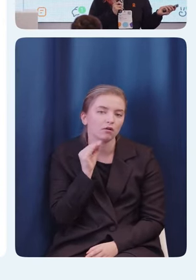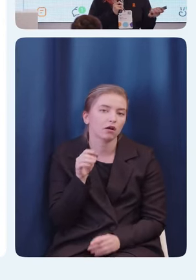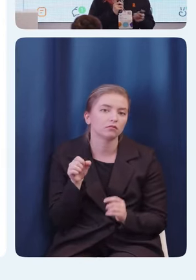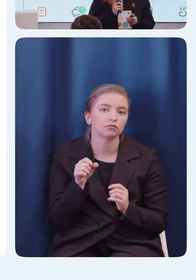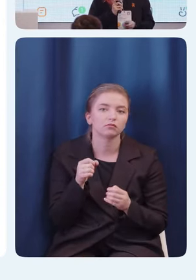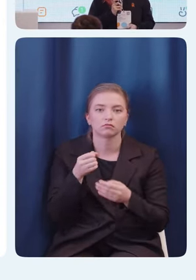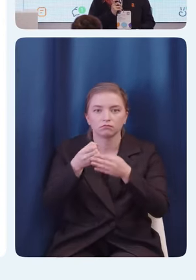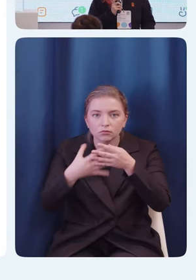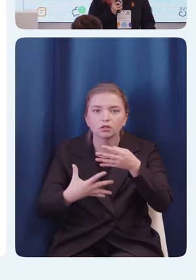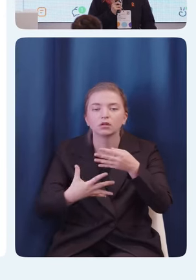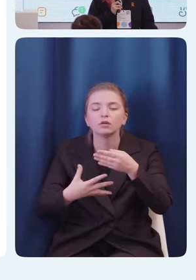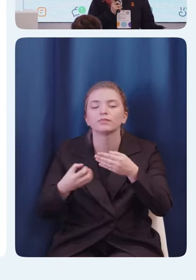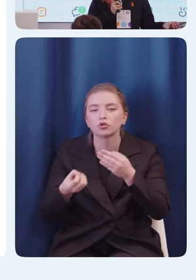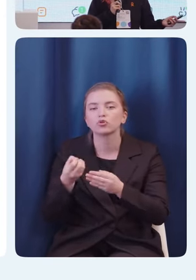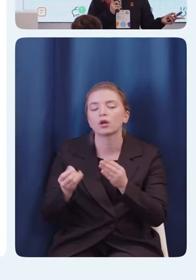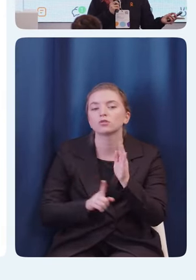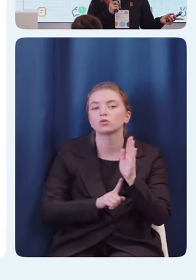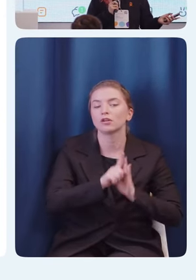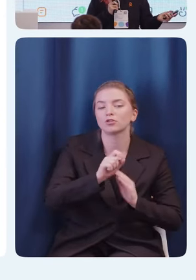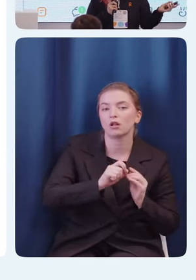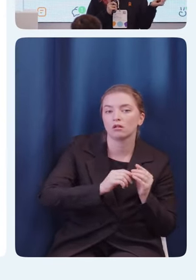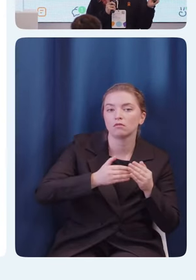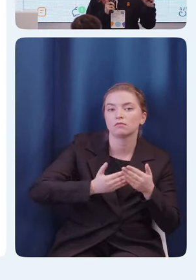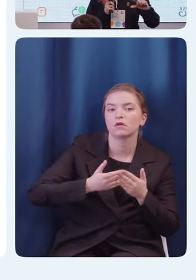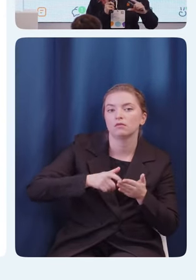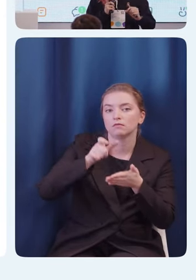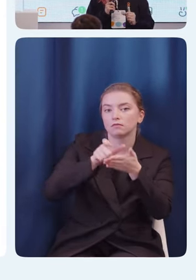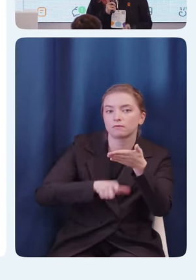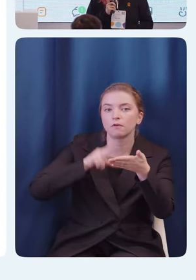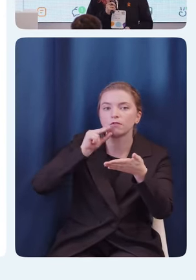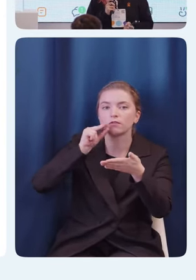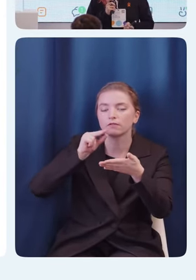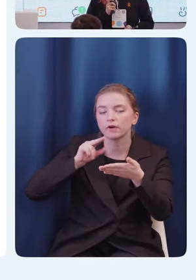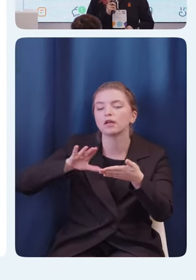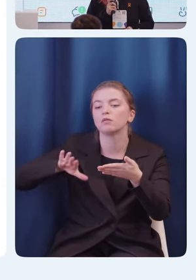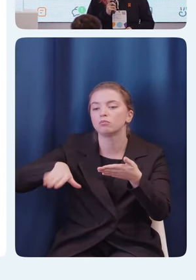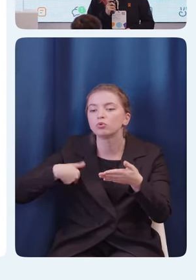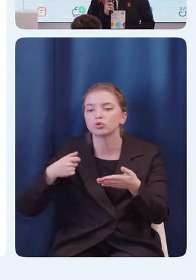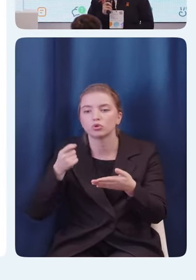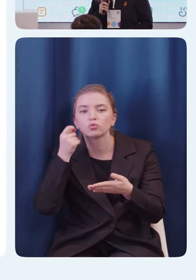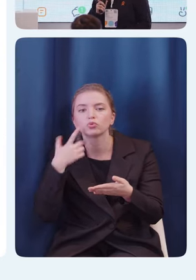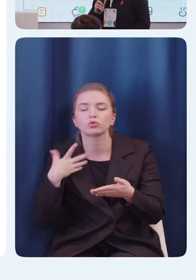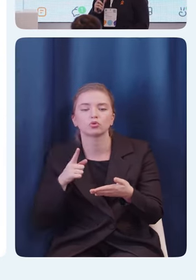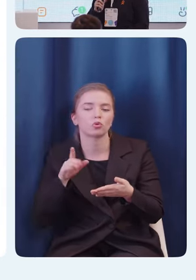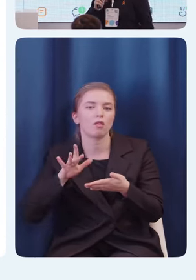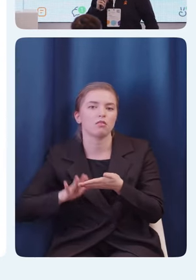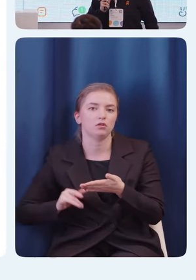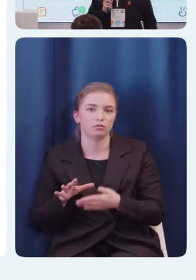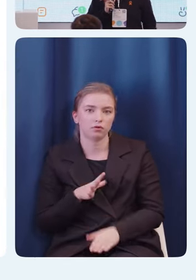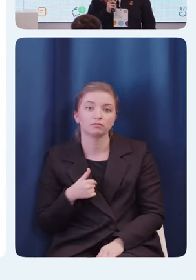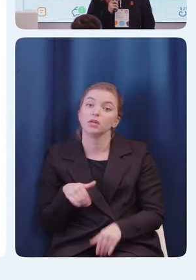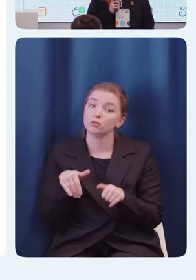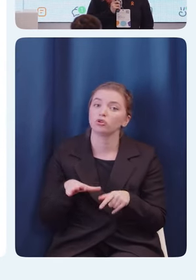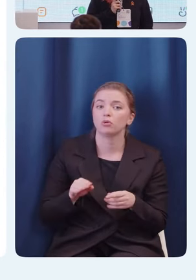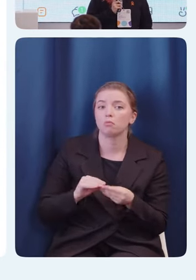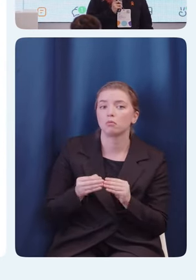в полный текст поста, и только после этого услышать оставшуюся часть текста. Решили эту